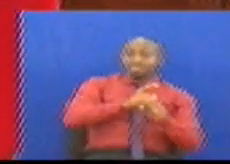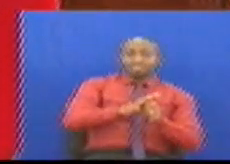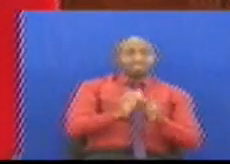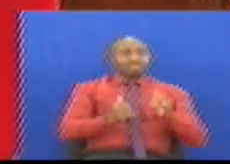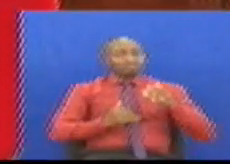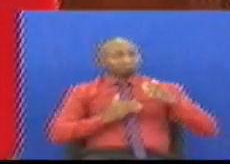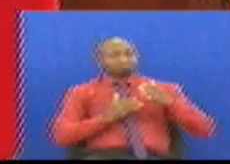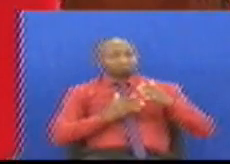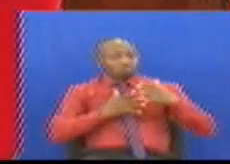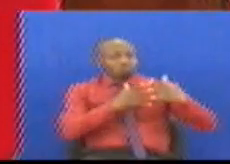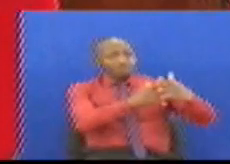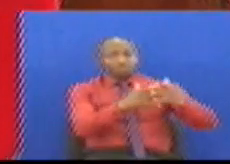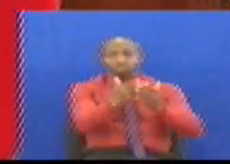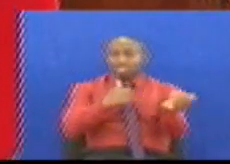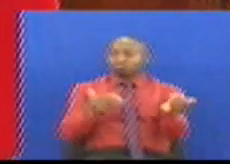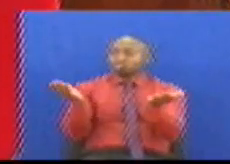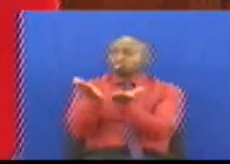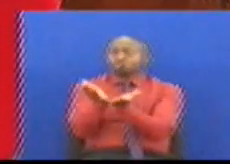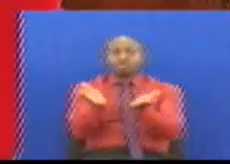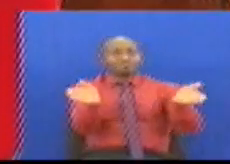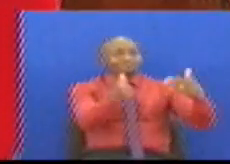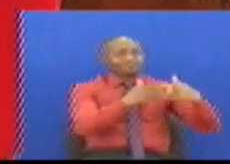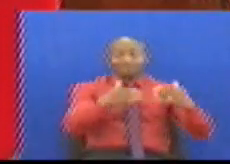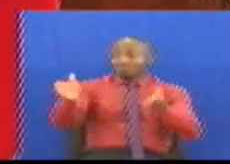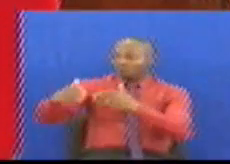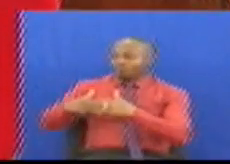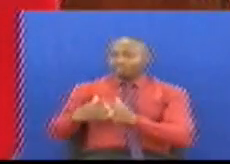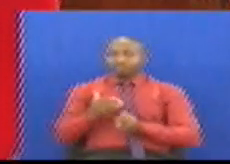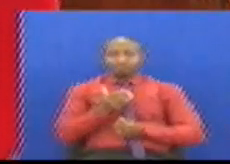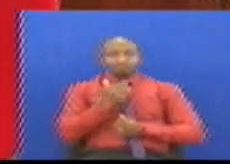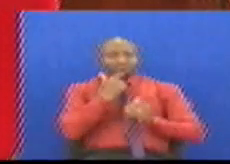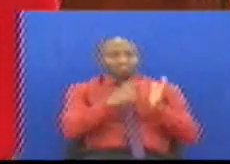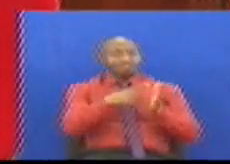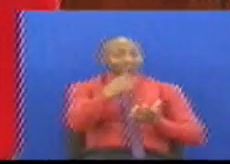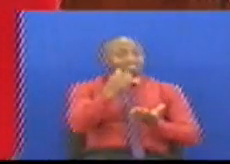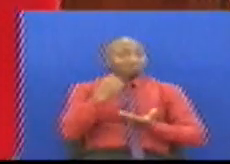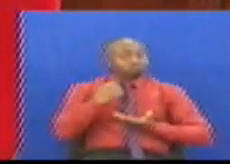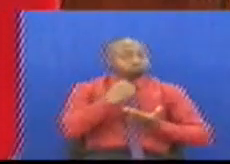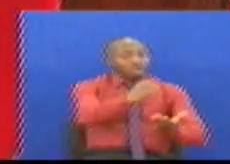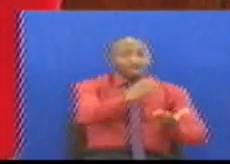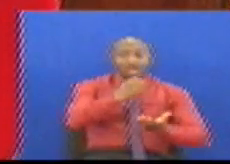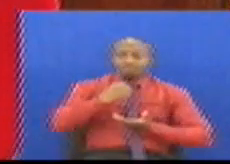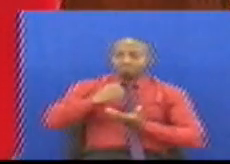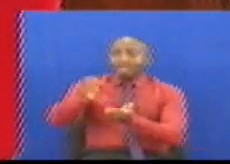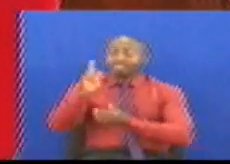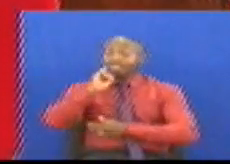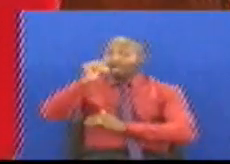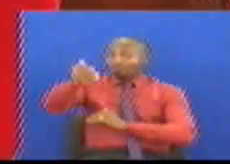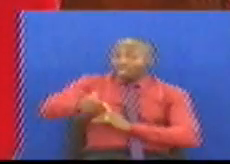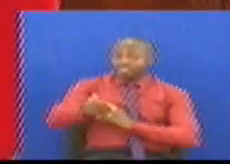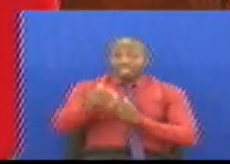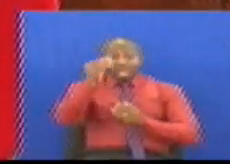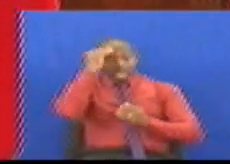yamesimama kutokana na shule kufungwa. Kwa mfano, sifikiri kama zile fedha ambazo zilikuwa zinapelekwa kila mwezi za kugharamia elimu